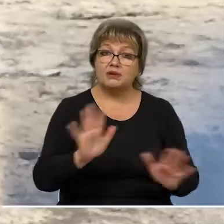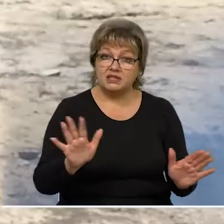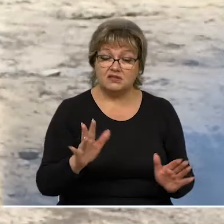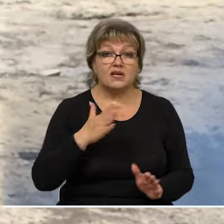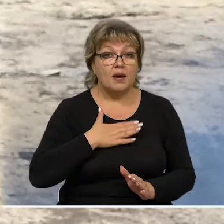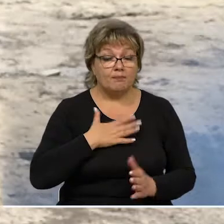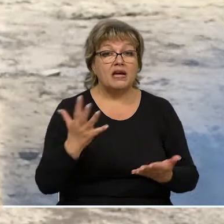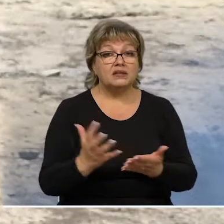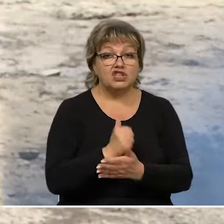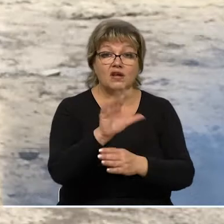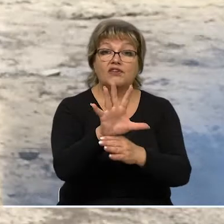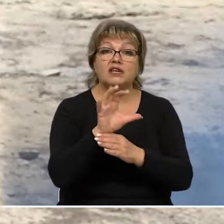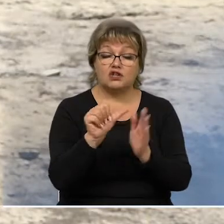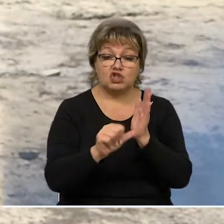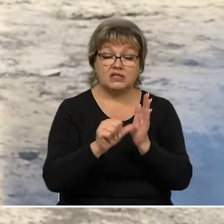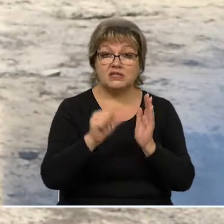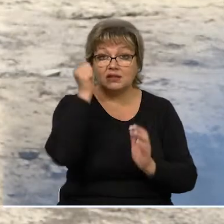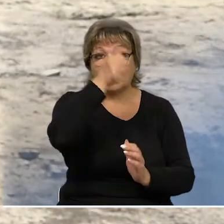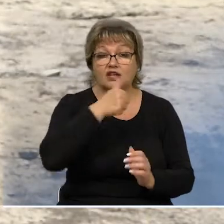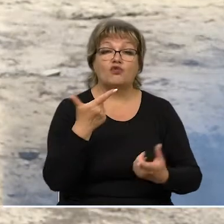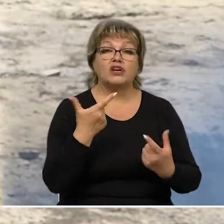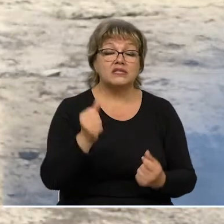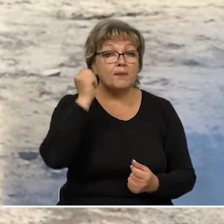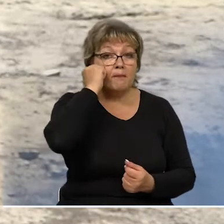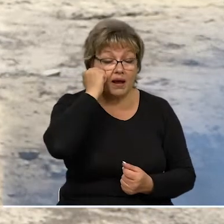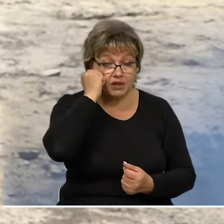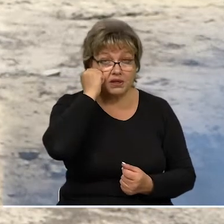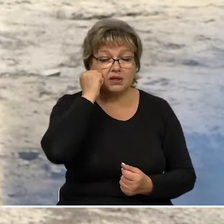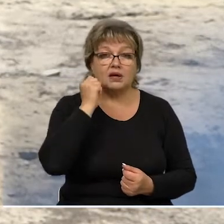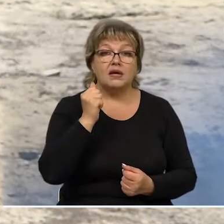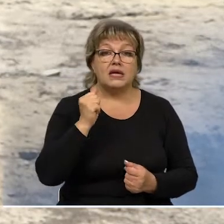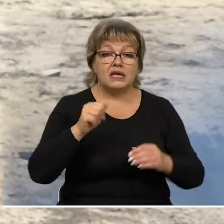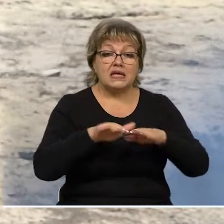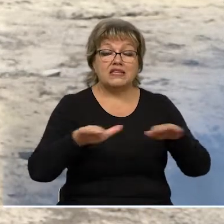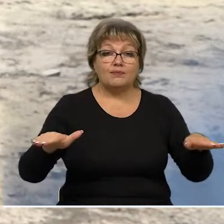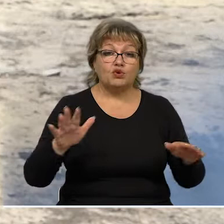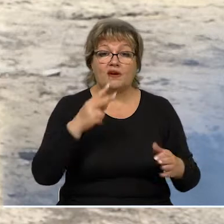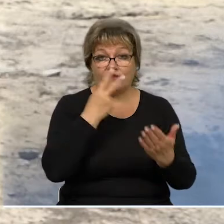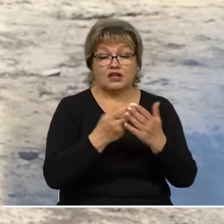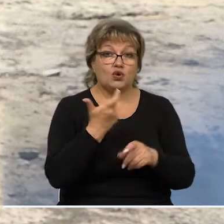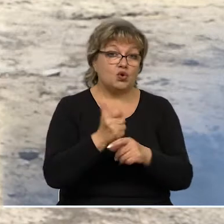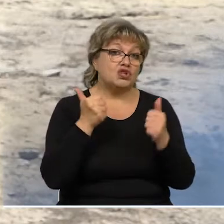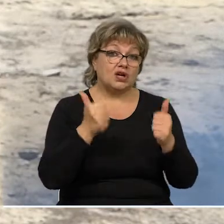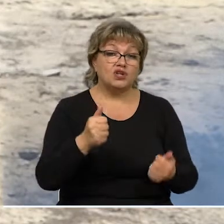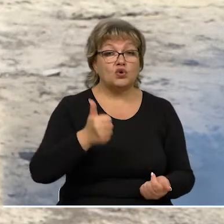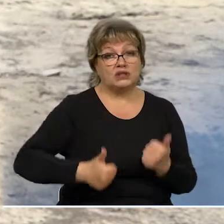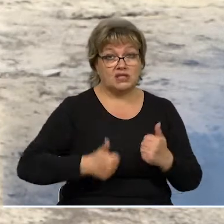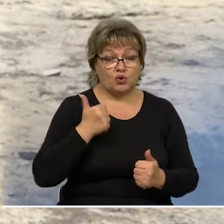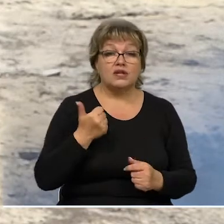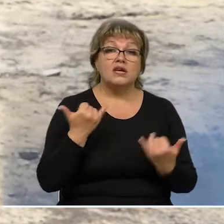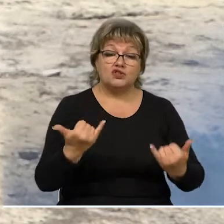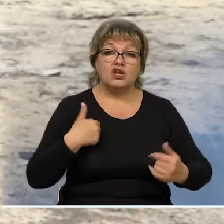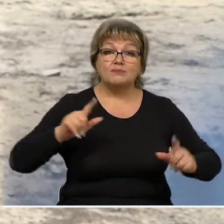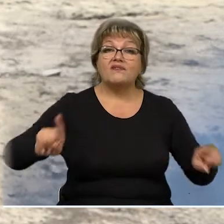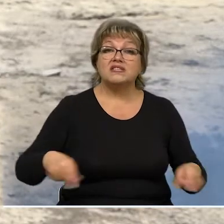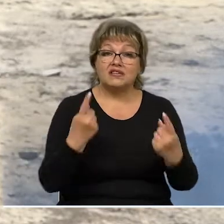ремонтировался мы нашли фотографии шестидесятых годов где памятник и трибуна выглядели очень хорошо и